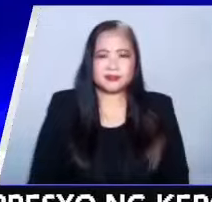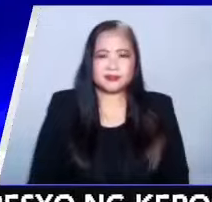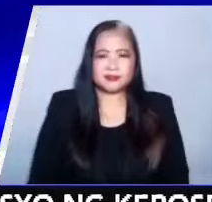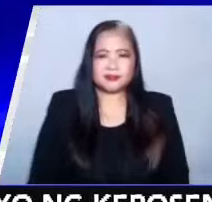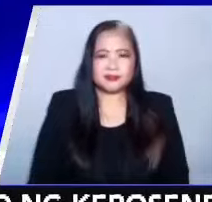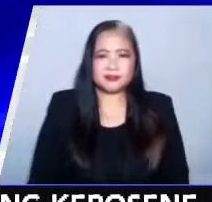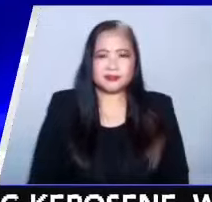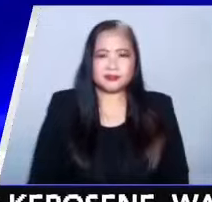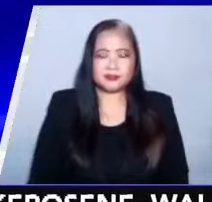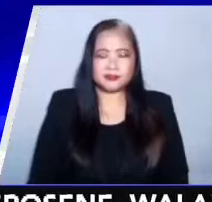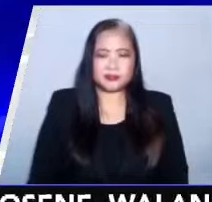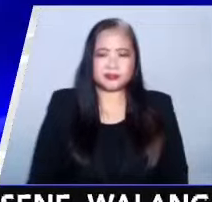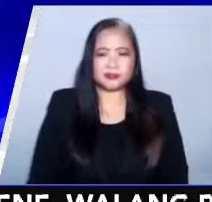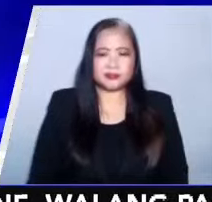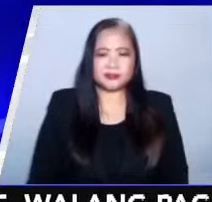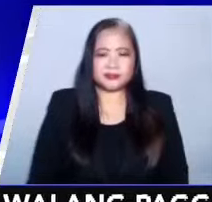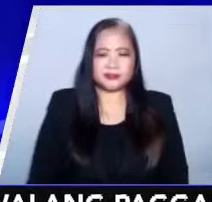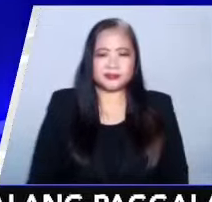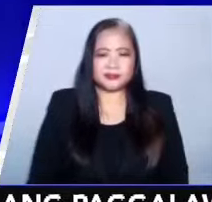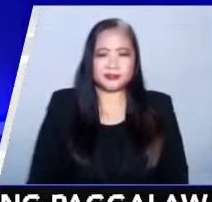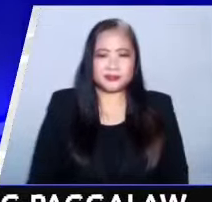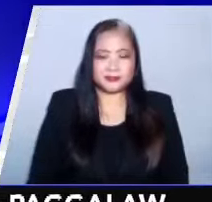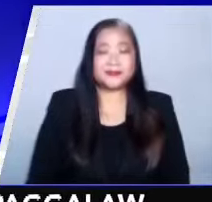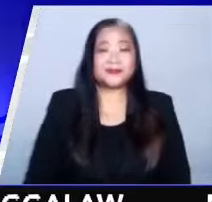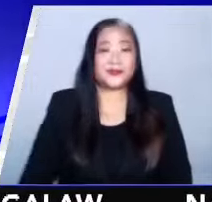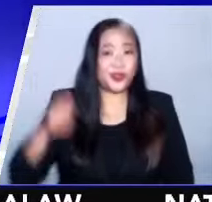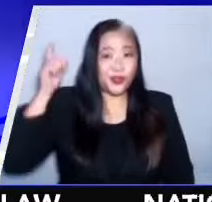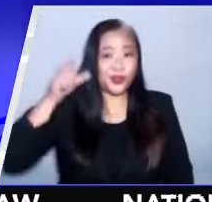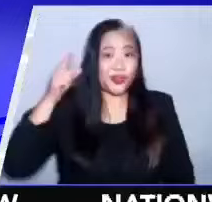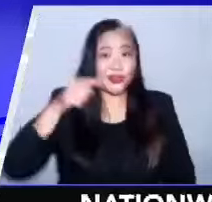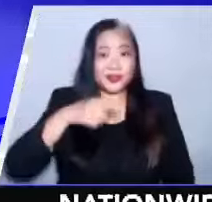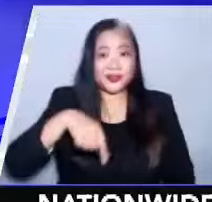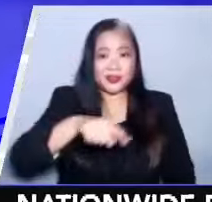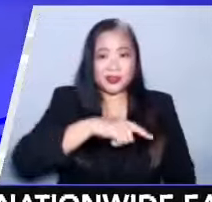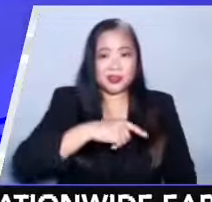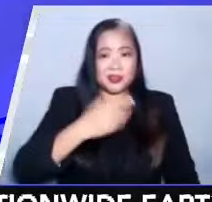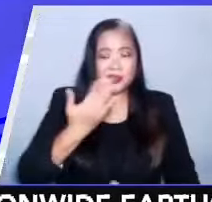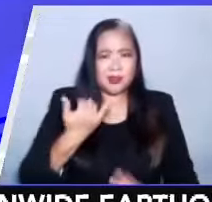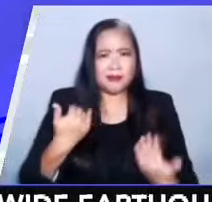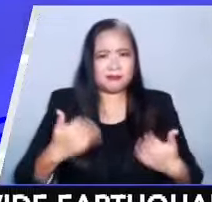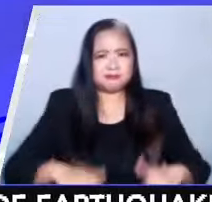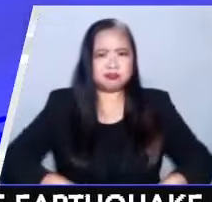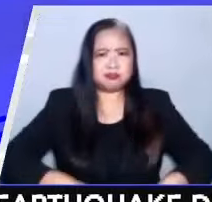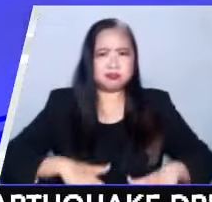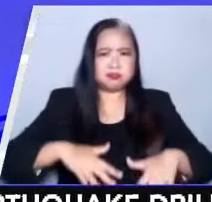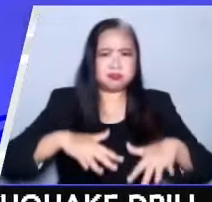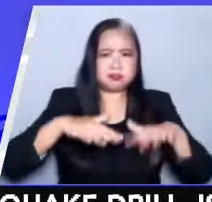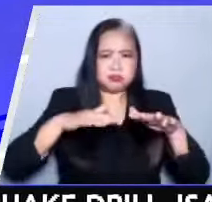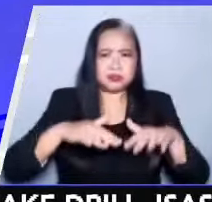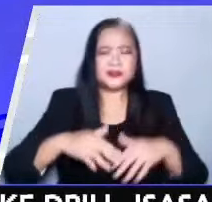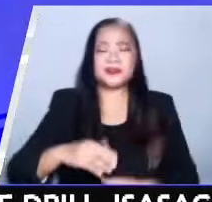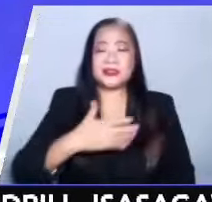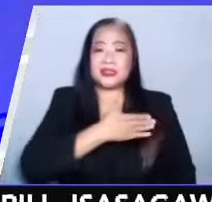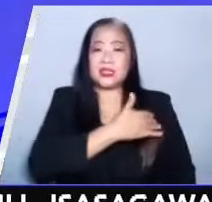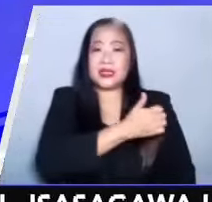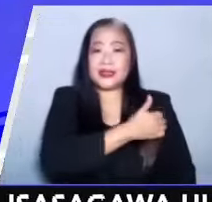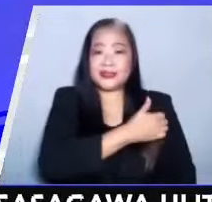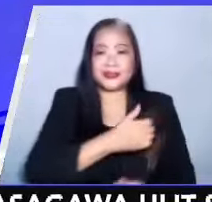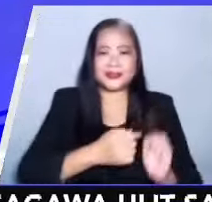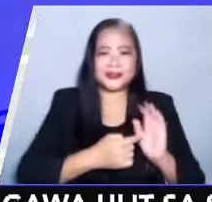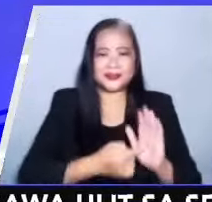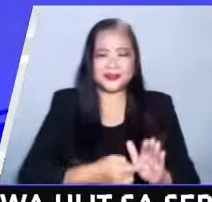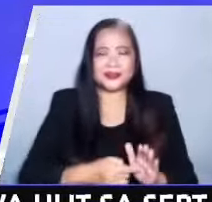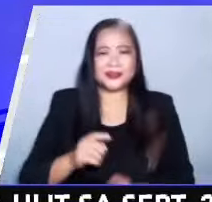Dinarayong isang pub sa London dahil sa baha roon tuwing may high tide. Sa Canada naman, bumida ang isang domino art